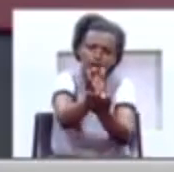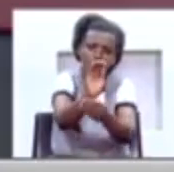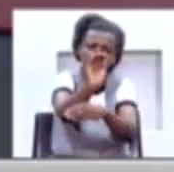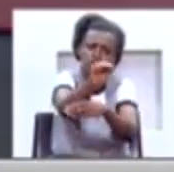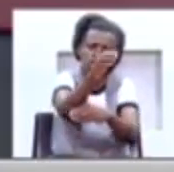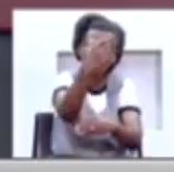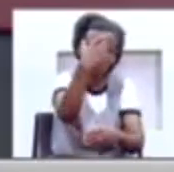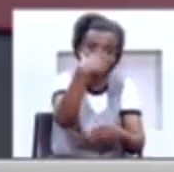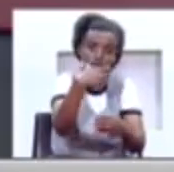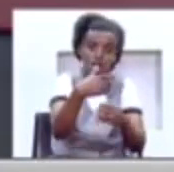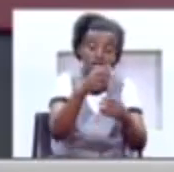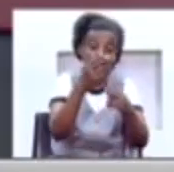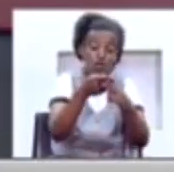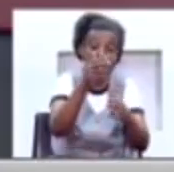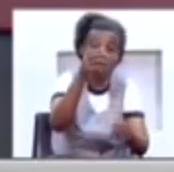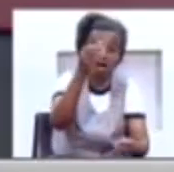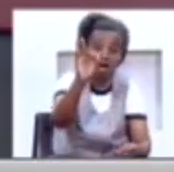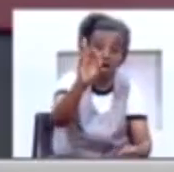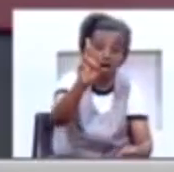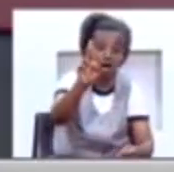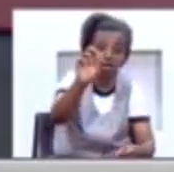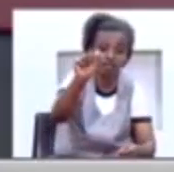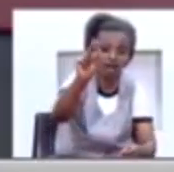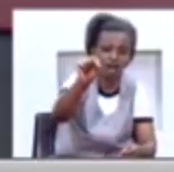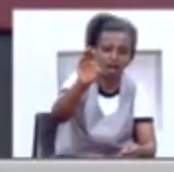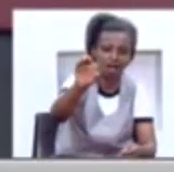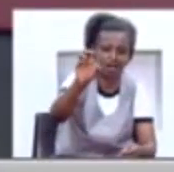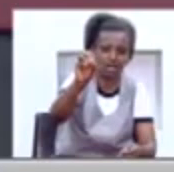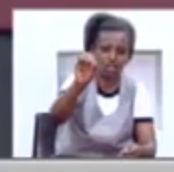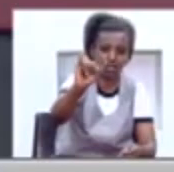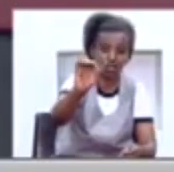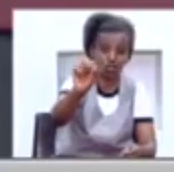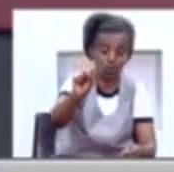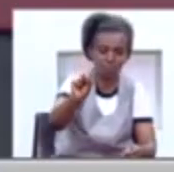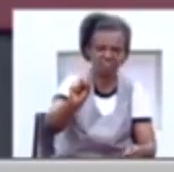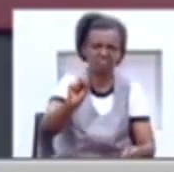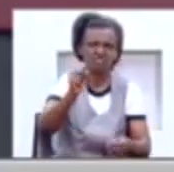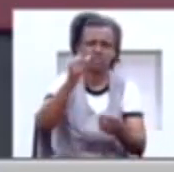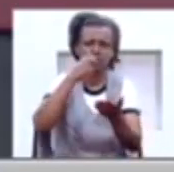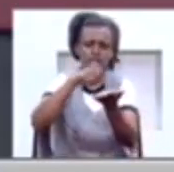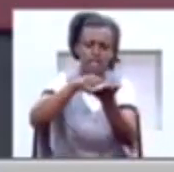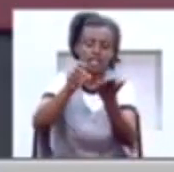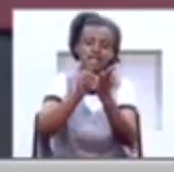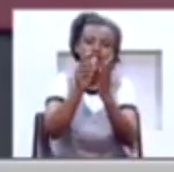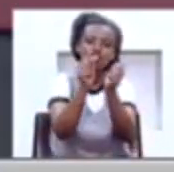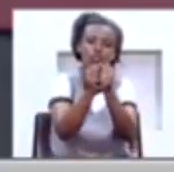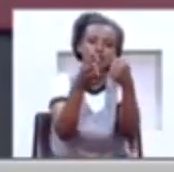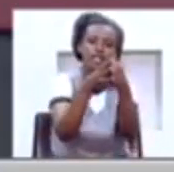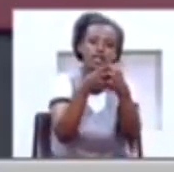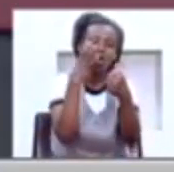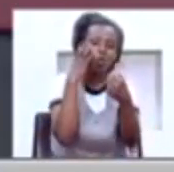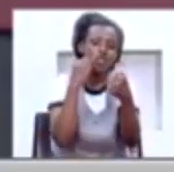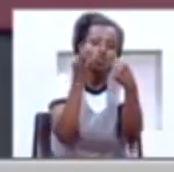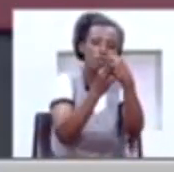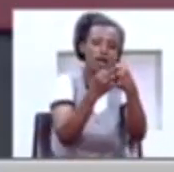yitwaga Ruhumuriza François nanone yandikira ibaruwa prefect ku itariki 19 z'ukwa 8